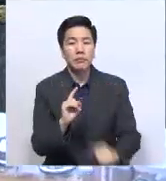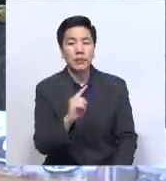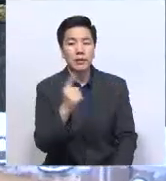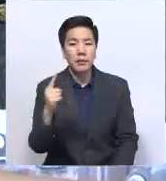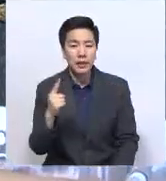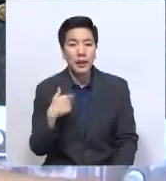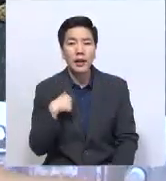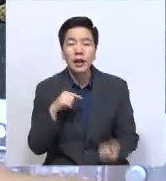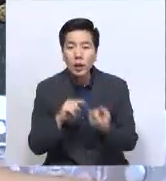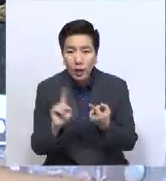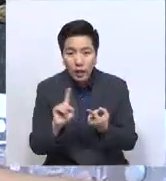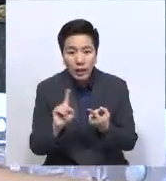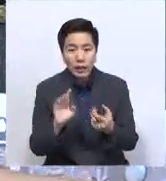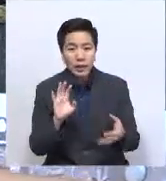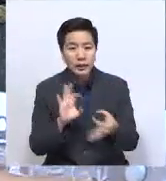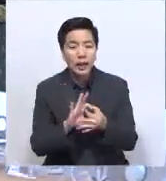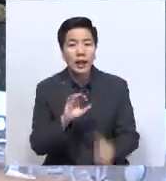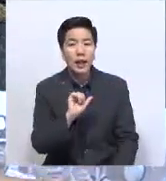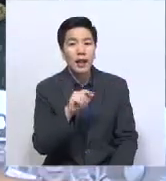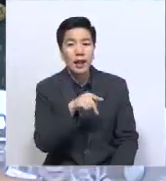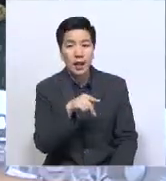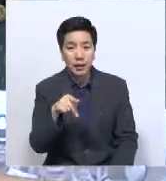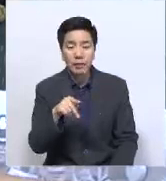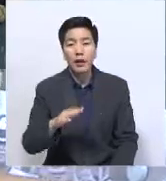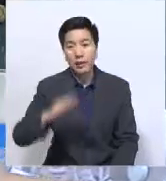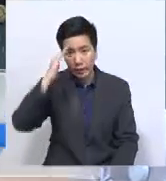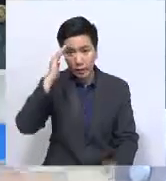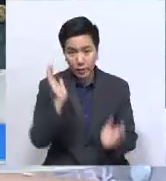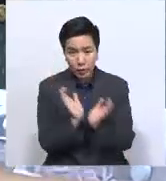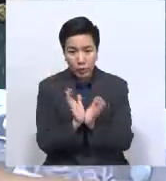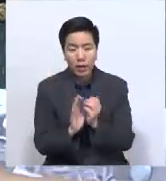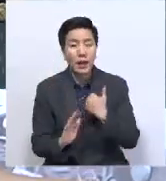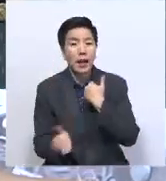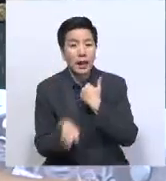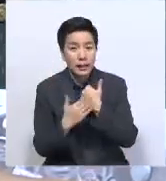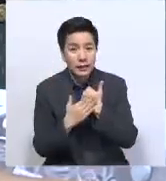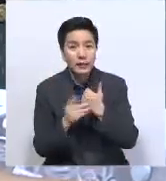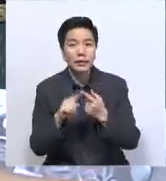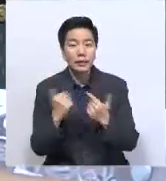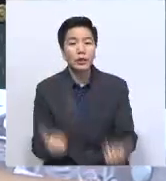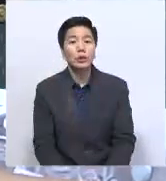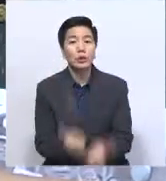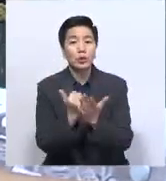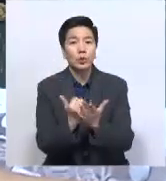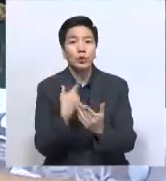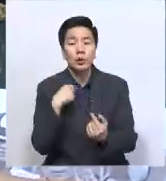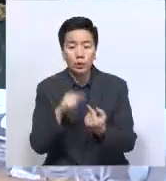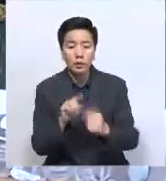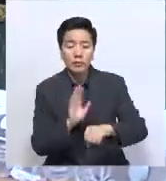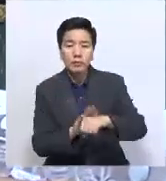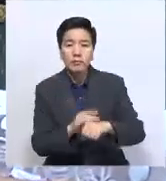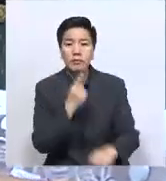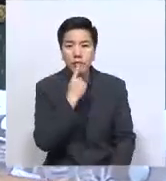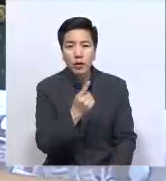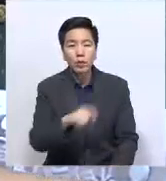ยนะครับไม่ว่าจะเป็นแอปพลิเคชัน Police Alert You ซึ่งเป็นแอปพลิเคชันที่ช่วยแจ้งเหตุหรือกรณี